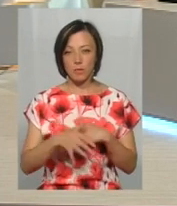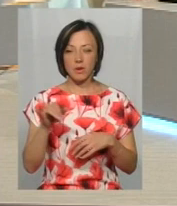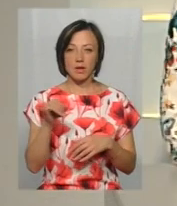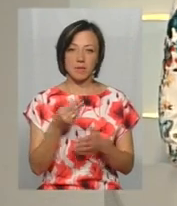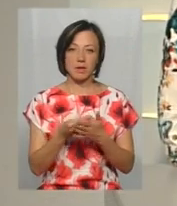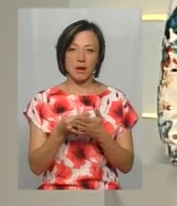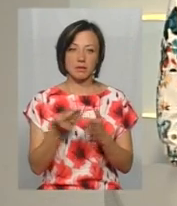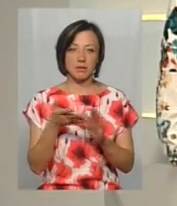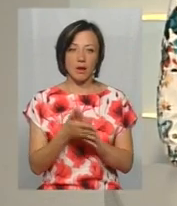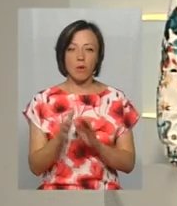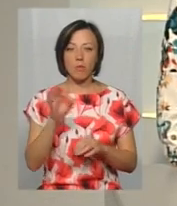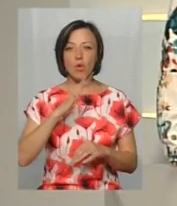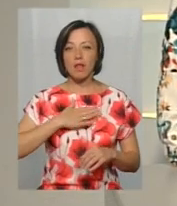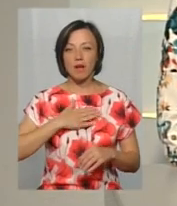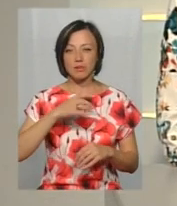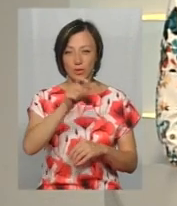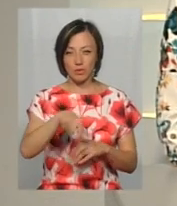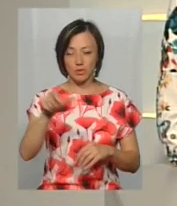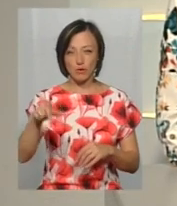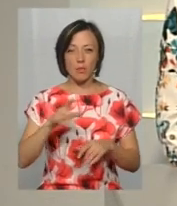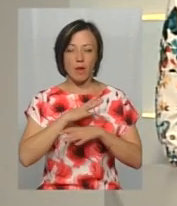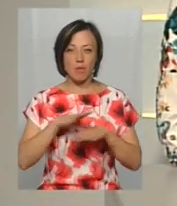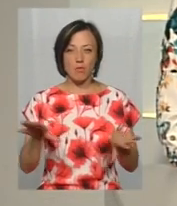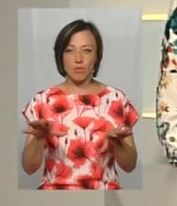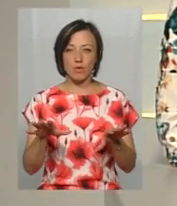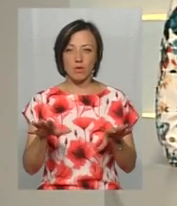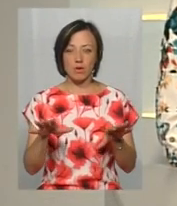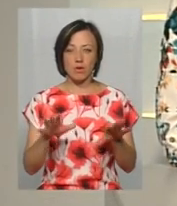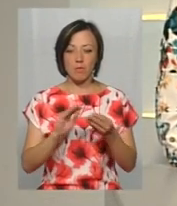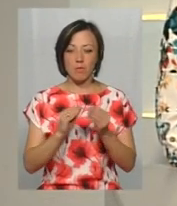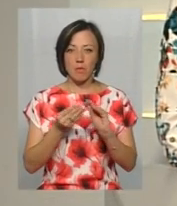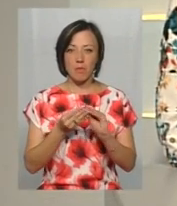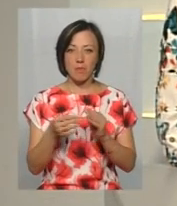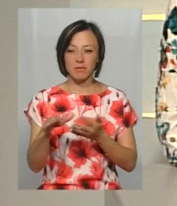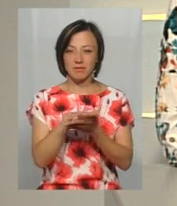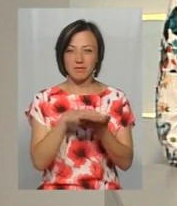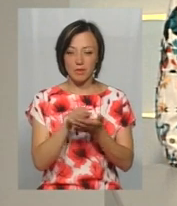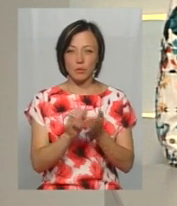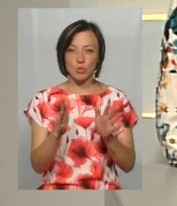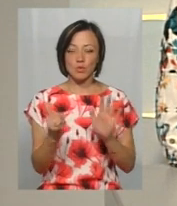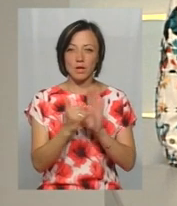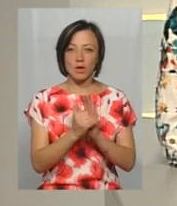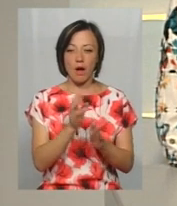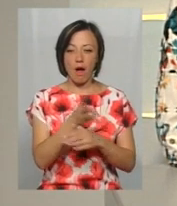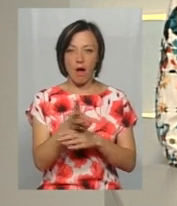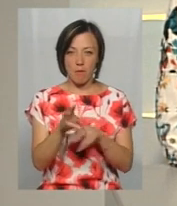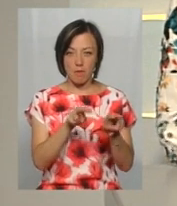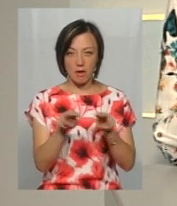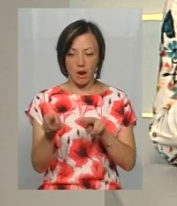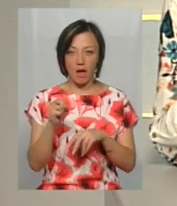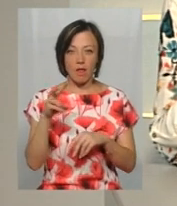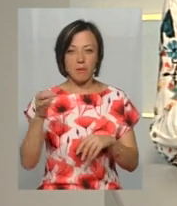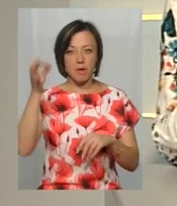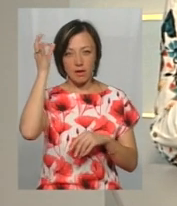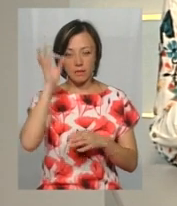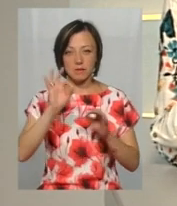Стосовно нашої свідомості, ви згадували, що для того, щоб не було там якихось прецедентів з вандалізмом, будуть встановлюватись відеокамери. Але